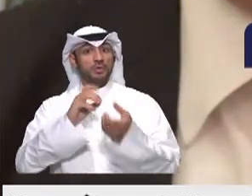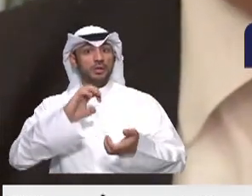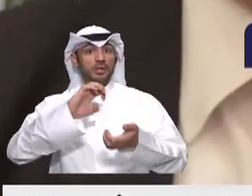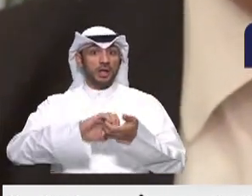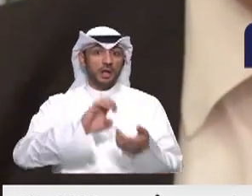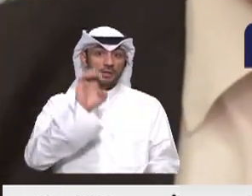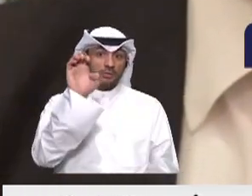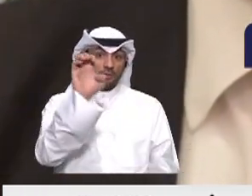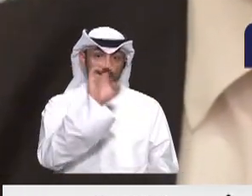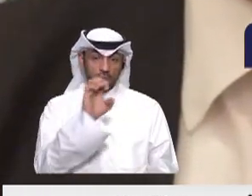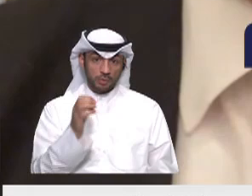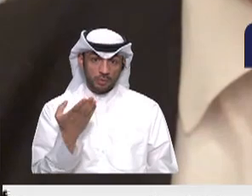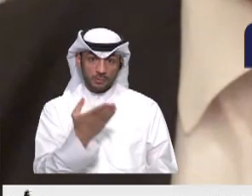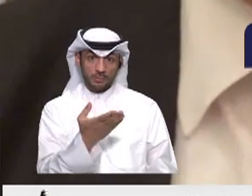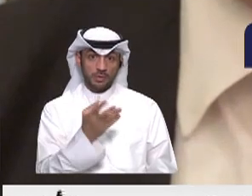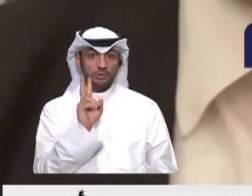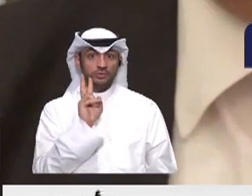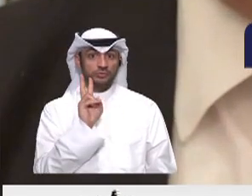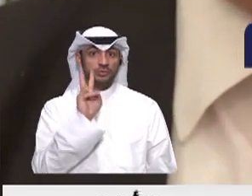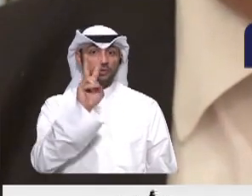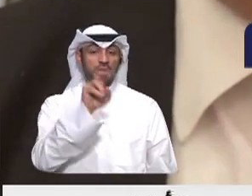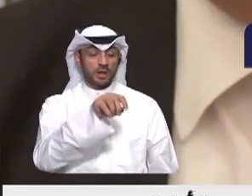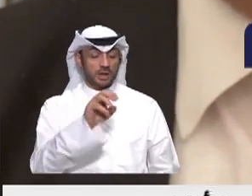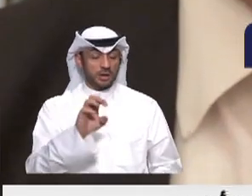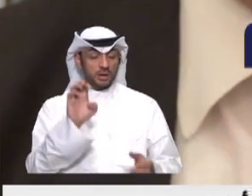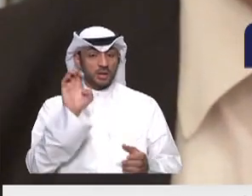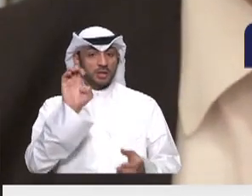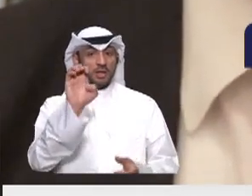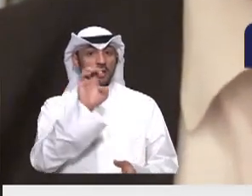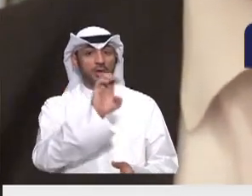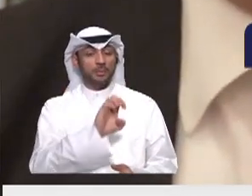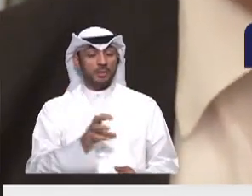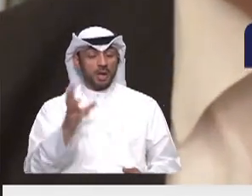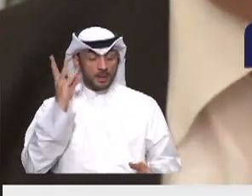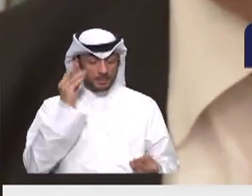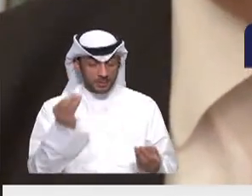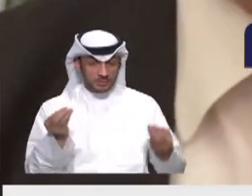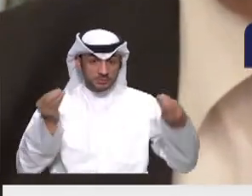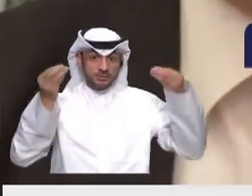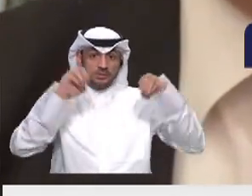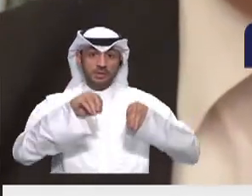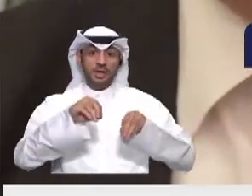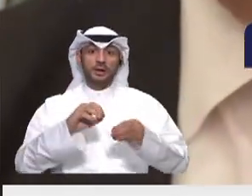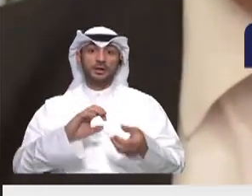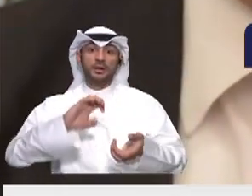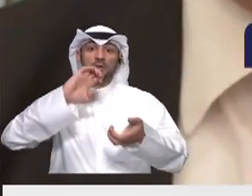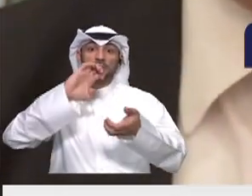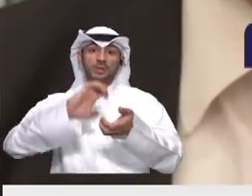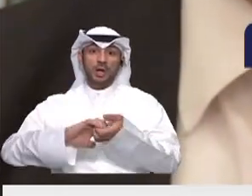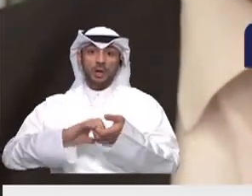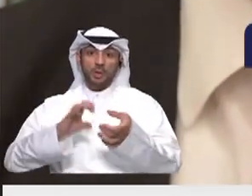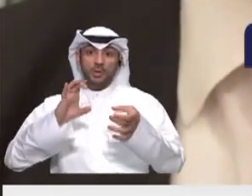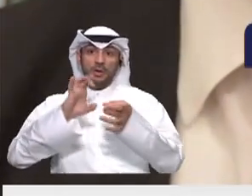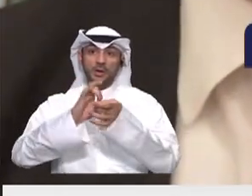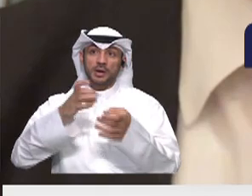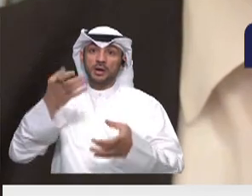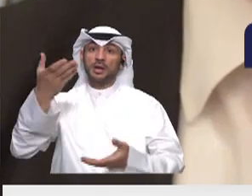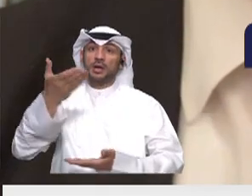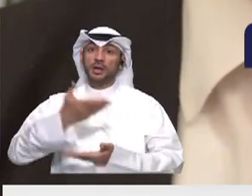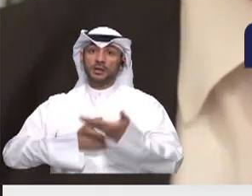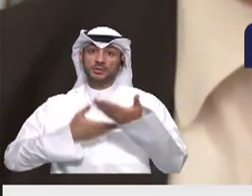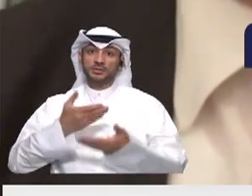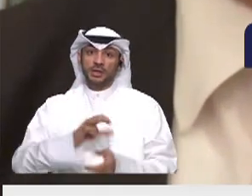الاتحاد أن تزيد تعاونها مع دول مجلس التعاون دول الخليج العربية من أجل